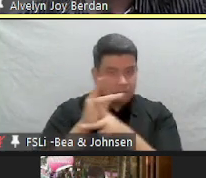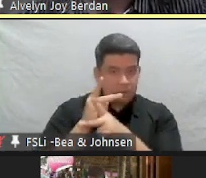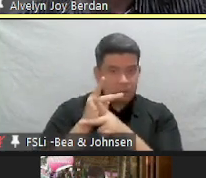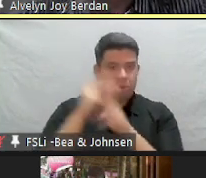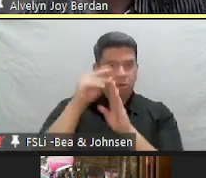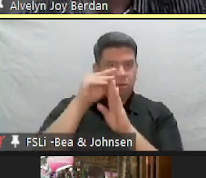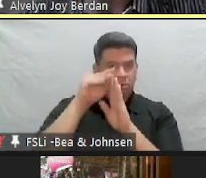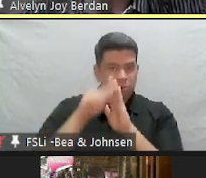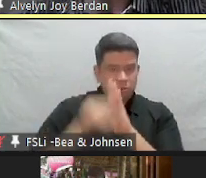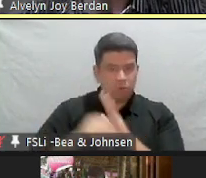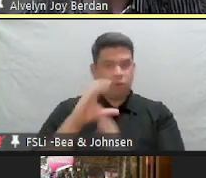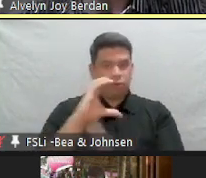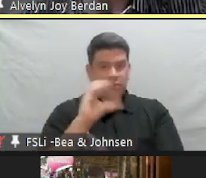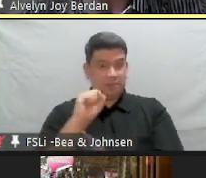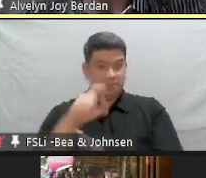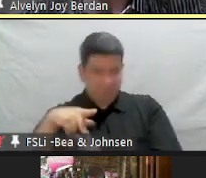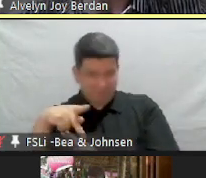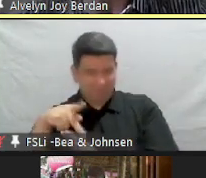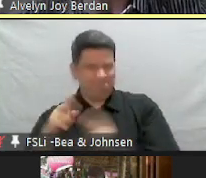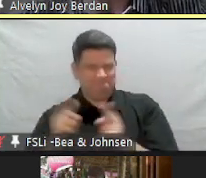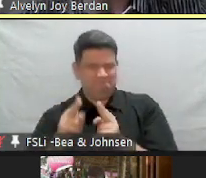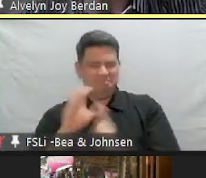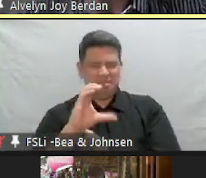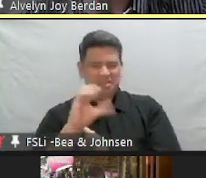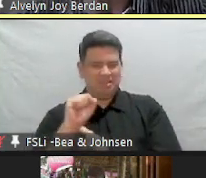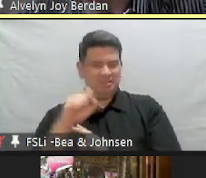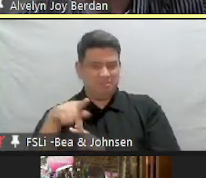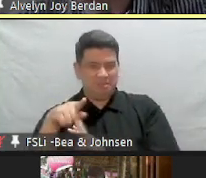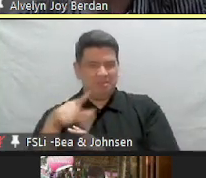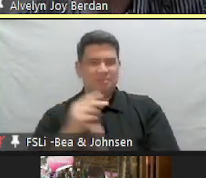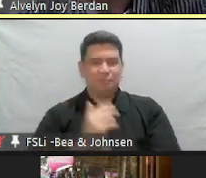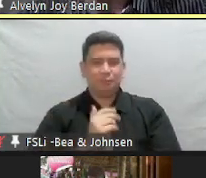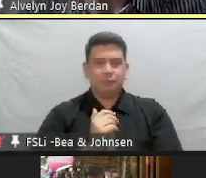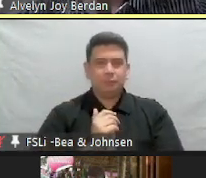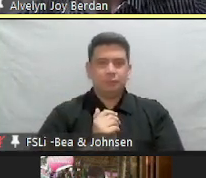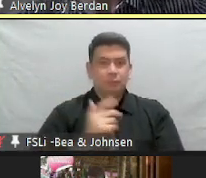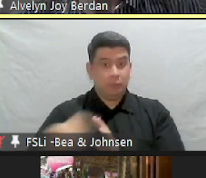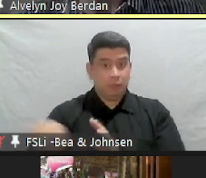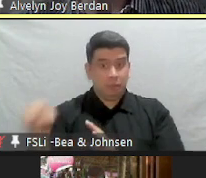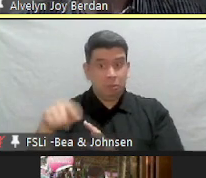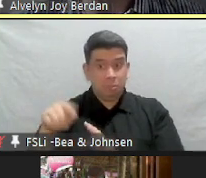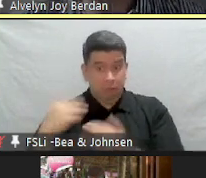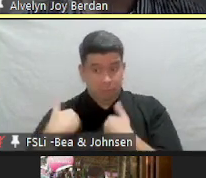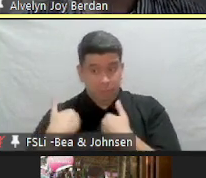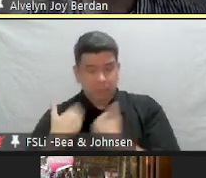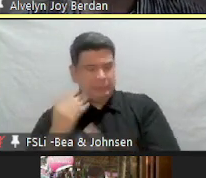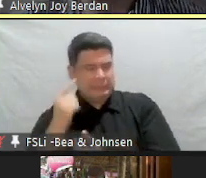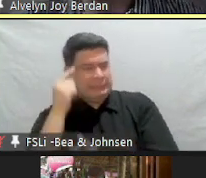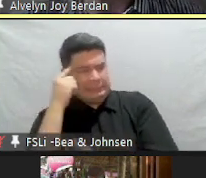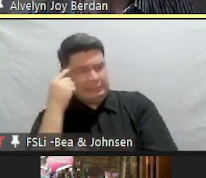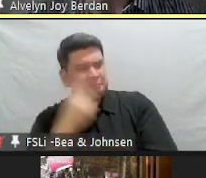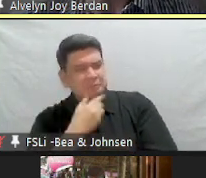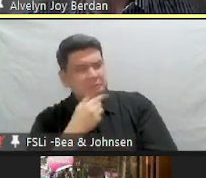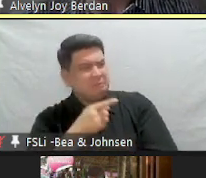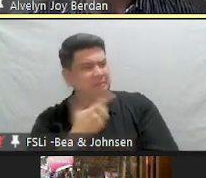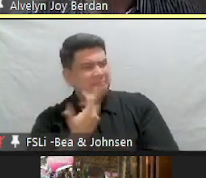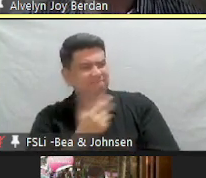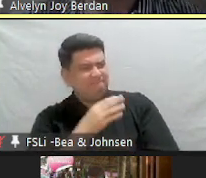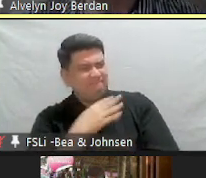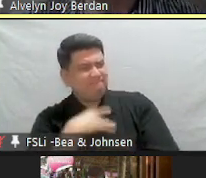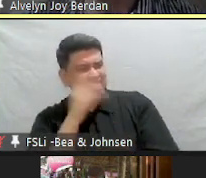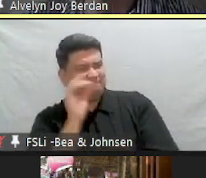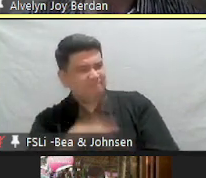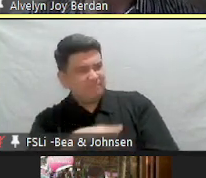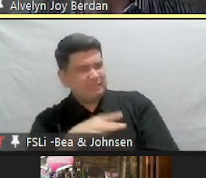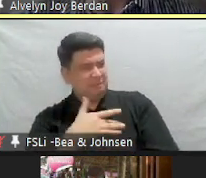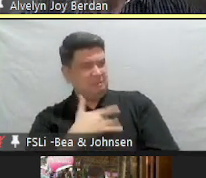mga kabataan, para po sa mga kabataan kasama natin, kung tingin nyo mayroon kayong hindi nagustuhan o